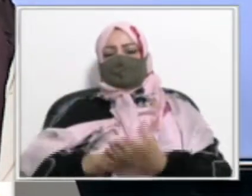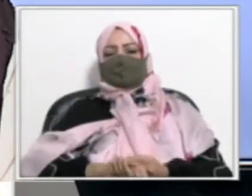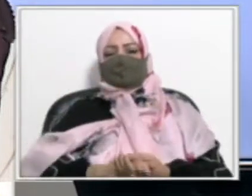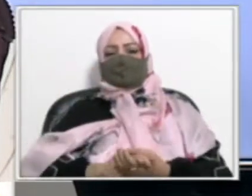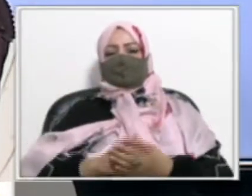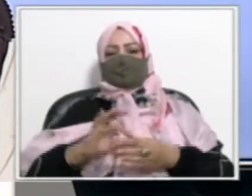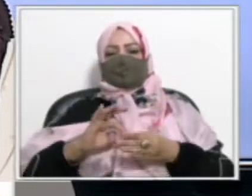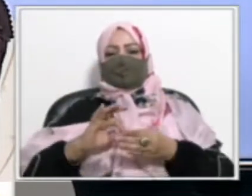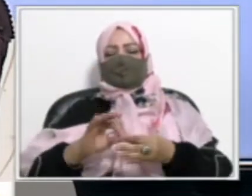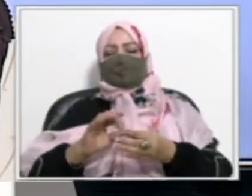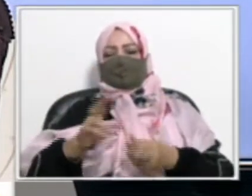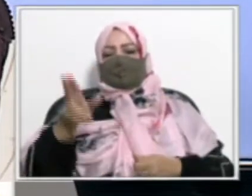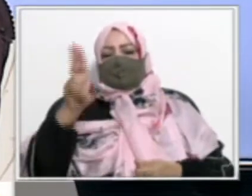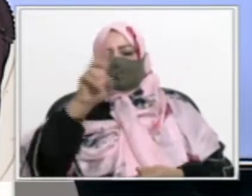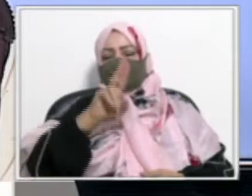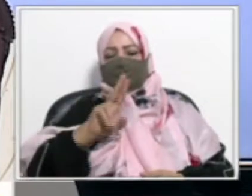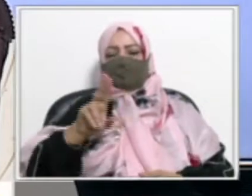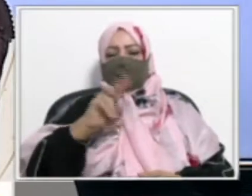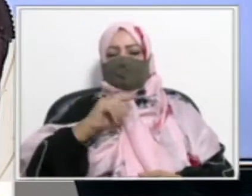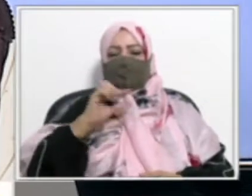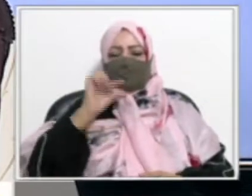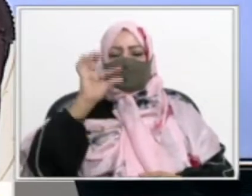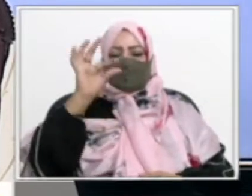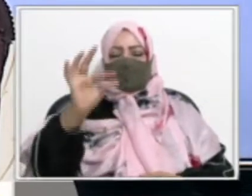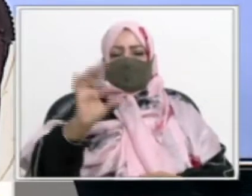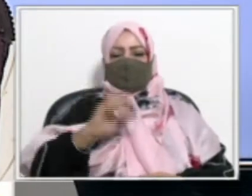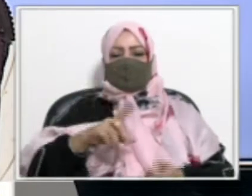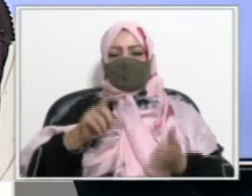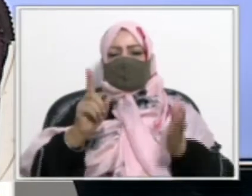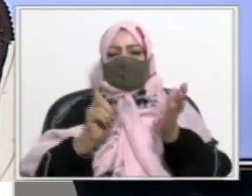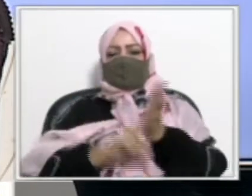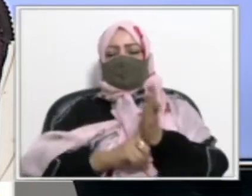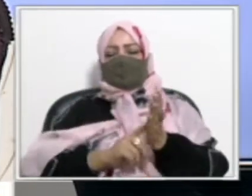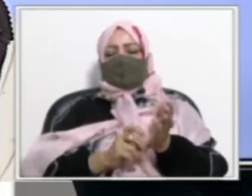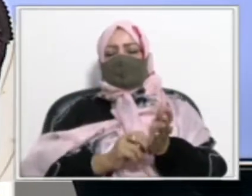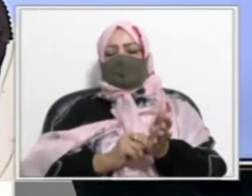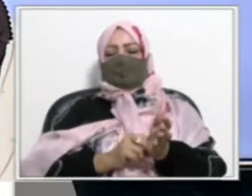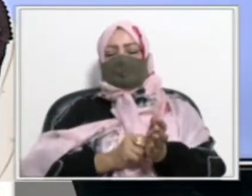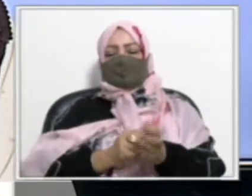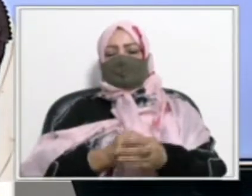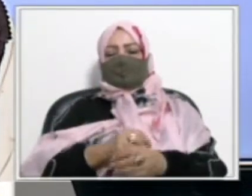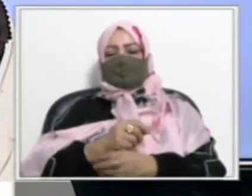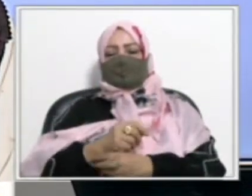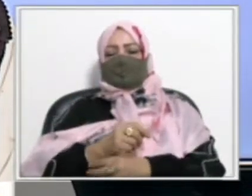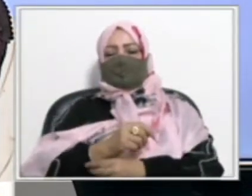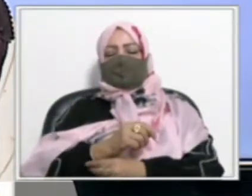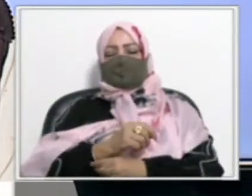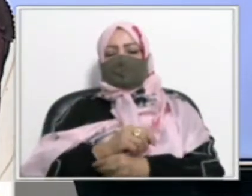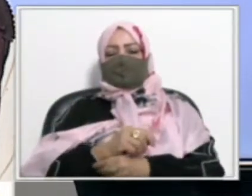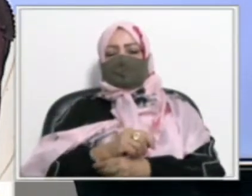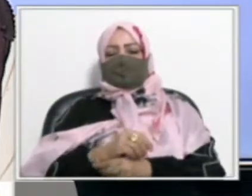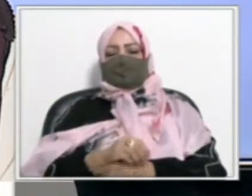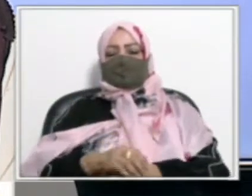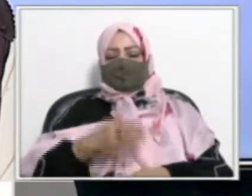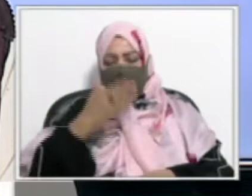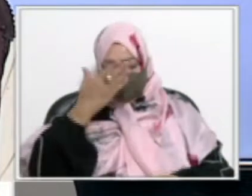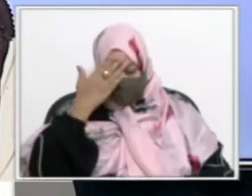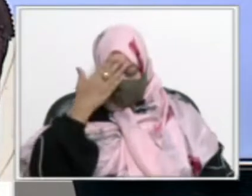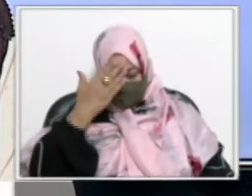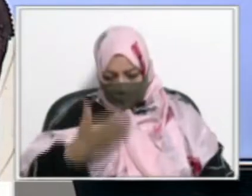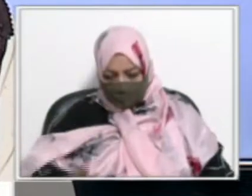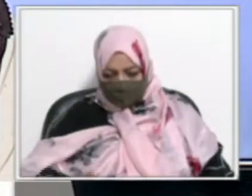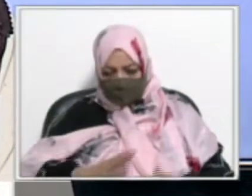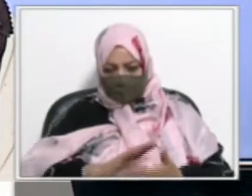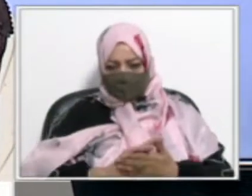سجود السهو، متى يكون قبليا ومتى يكون بعديا؟ سجود